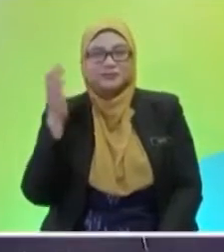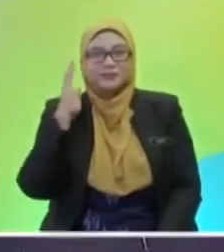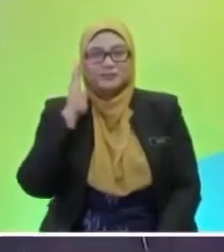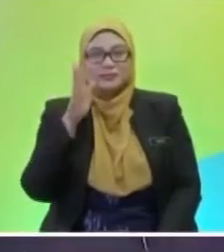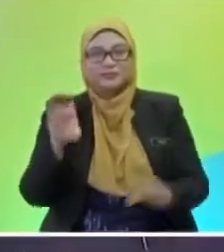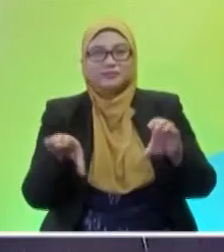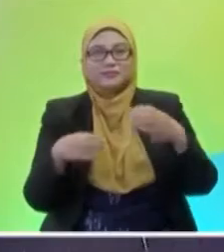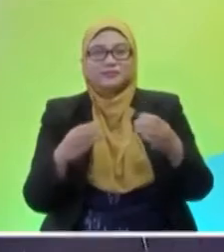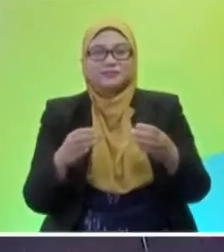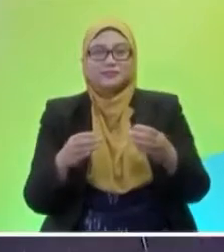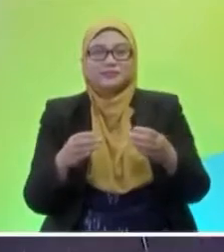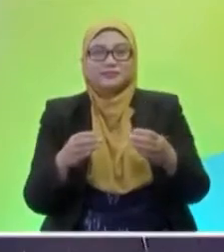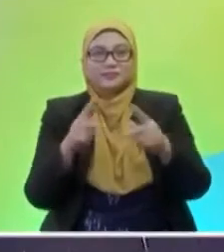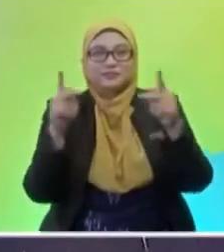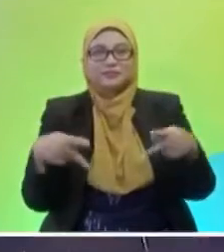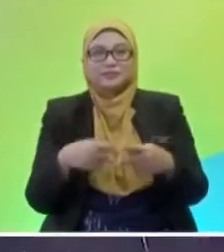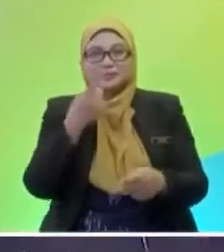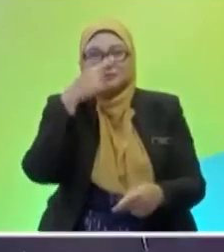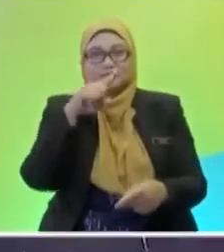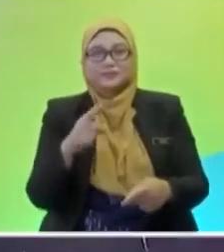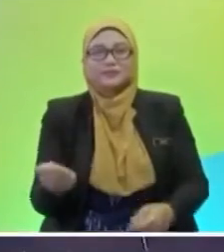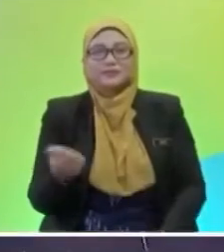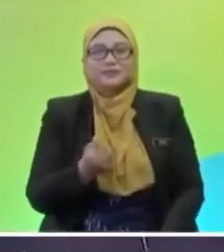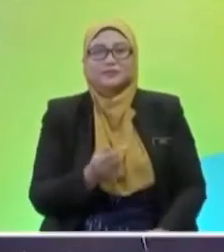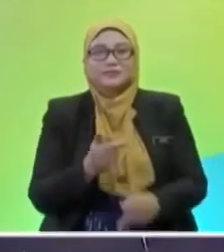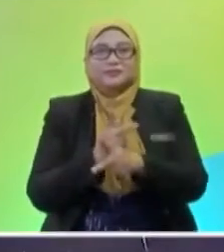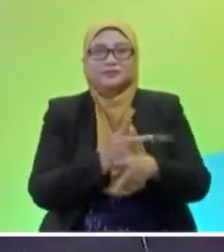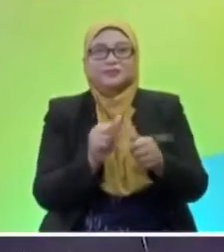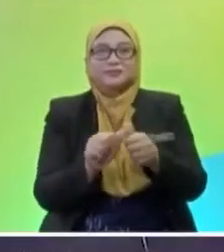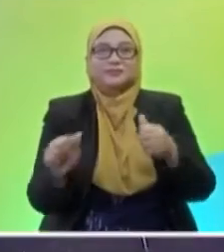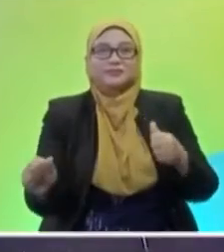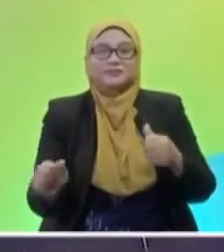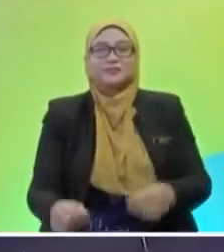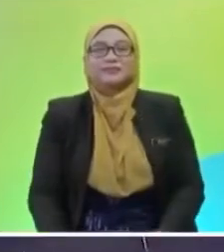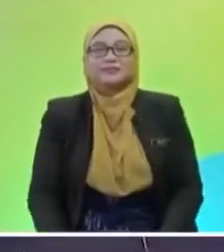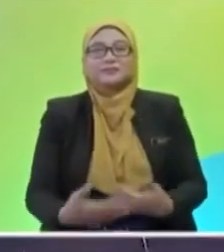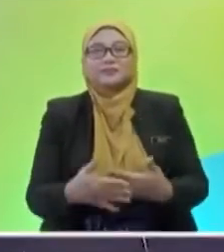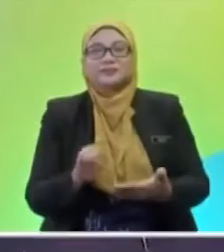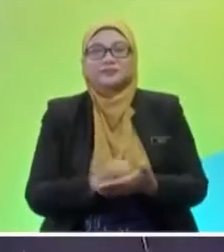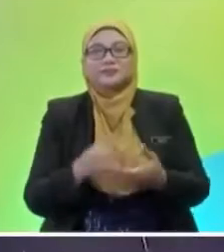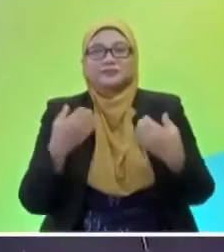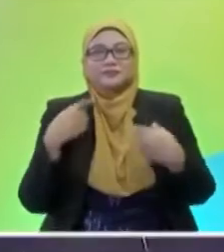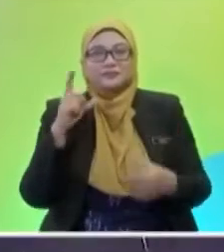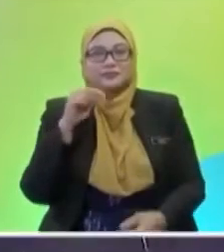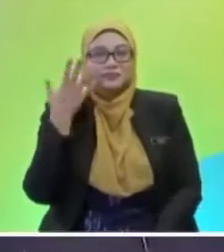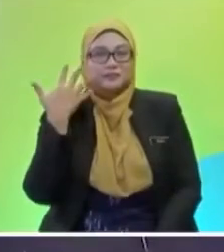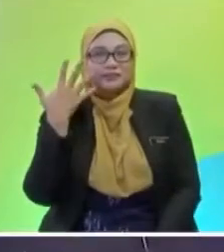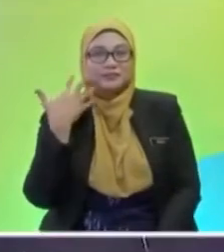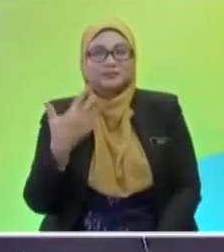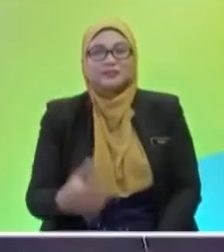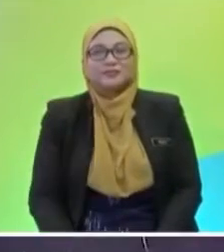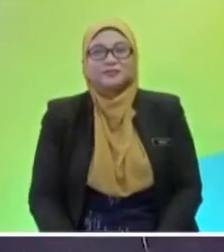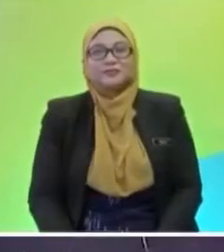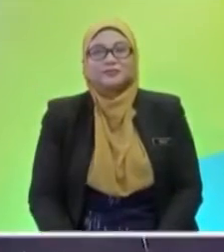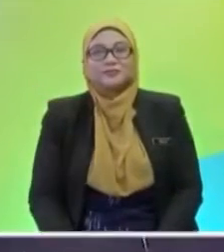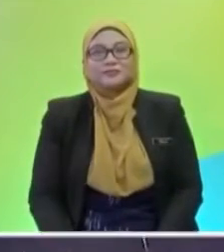seterusnya. Selepas kita dah kenal pasti kertas kotak, kita ada rod perekat panas iaitu dia punya ni, yang ini. Gam dia. Okey,